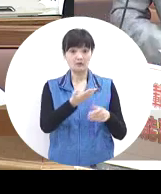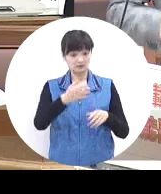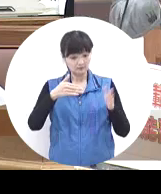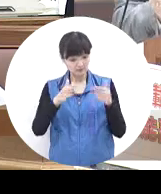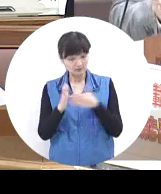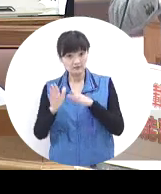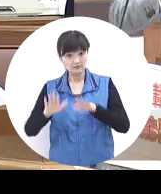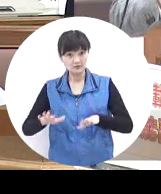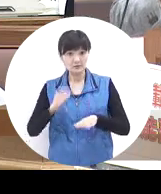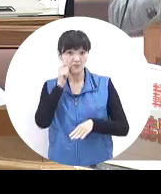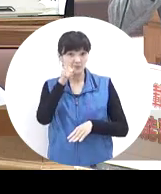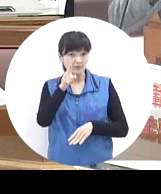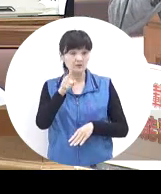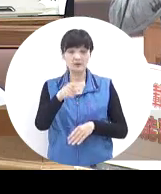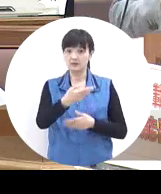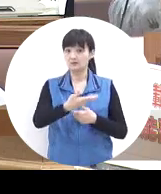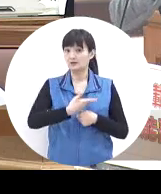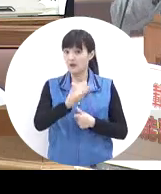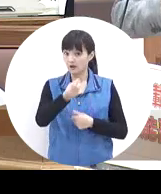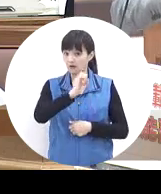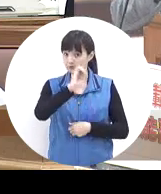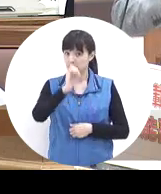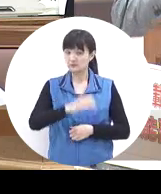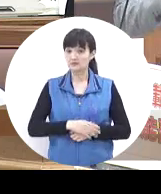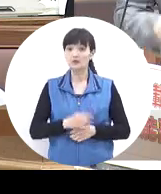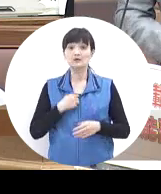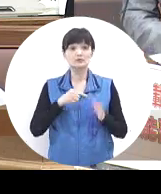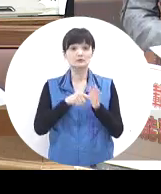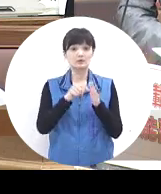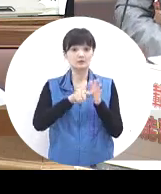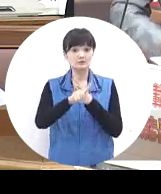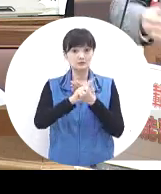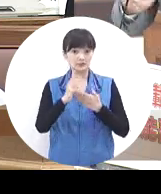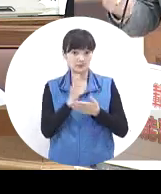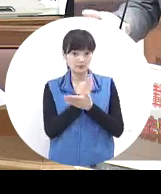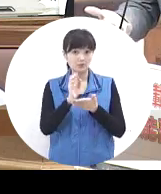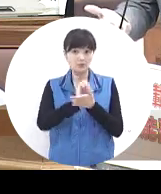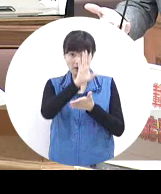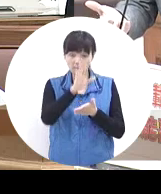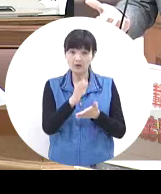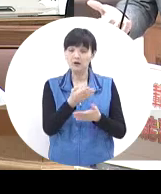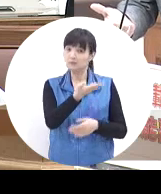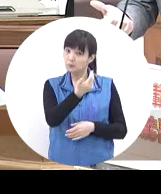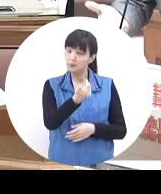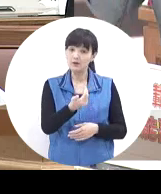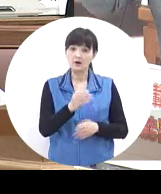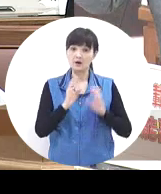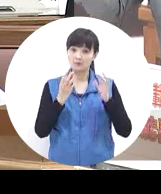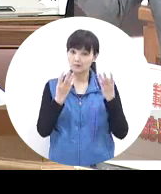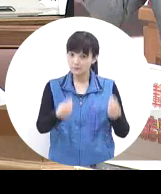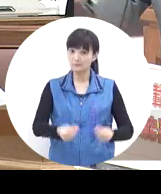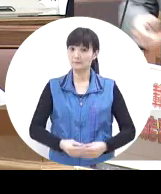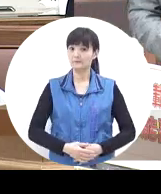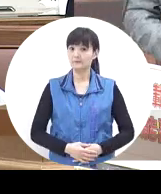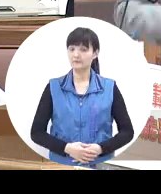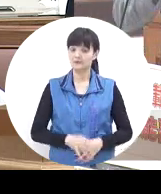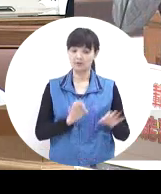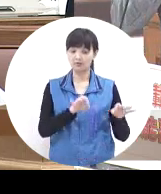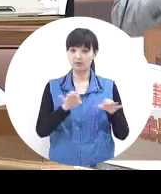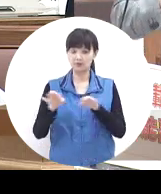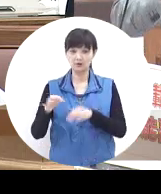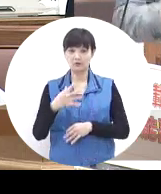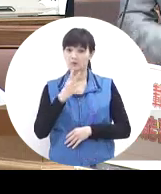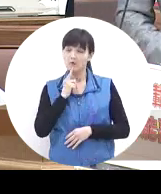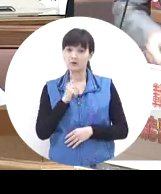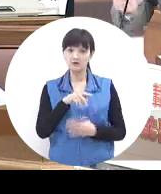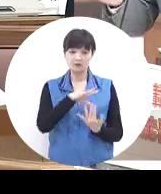通。市长，我就是要你所谓的专业的评估报告嘛，完全都没有啊。为什么这么多的解留站一定要选